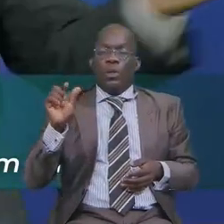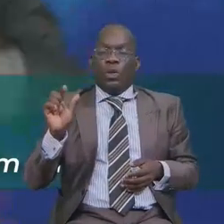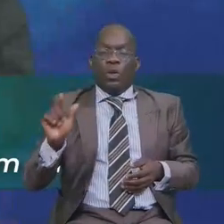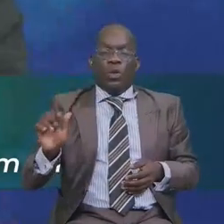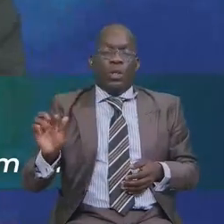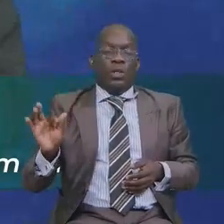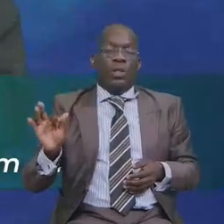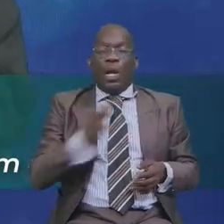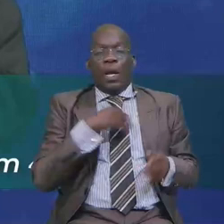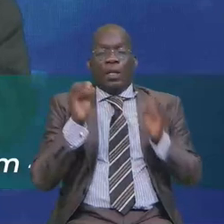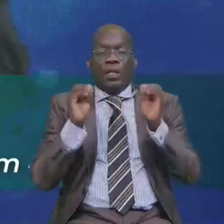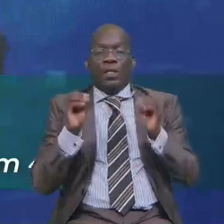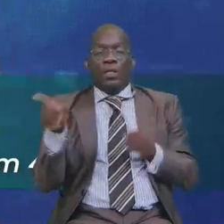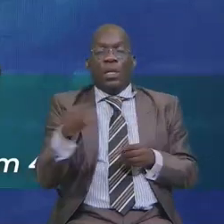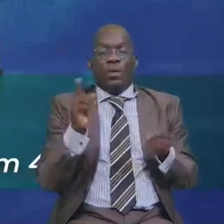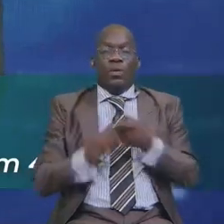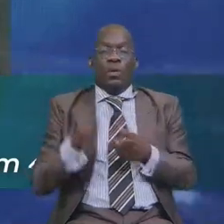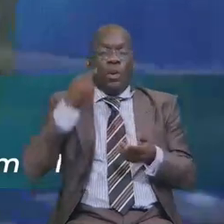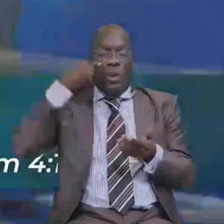ce que je vous ai prescrit.